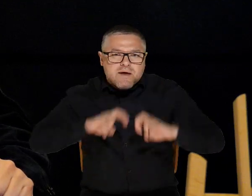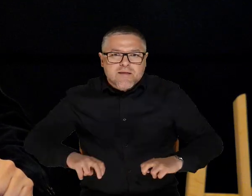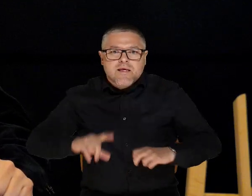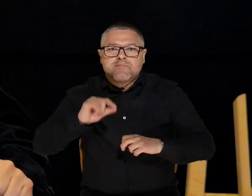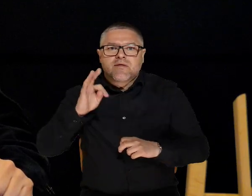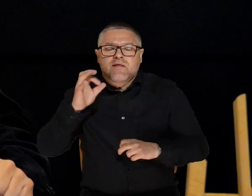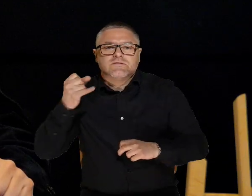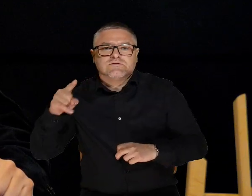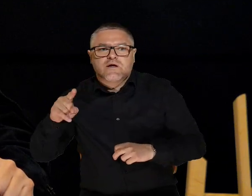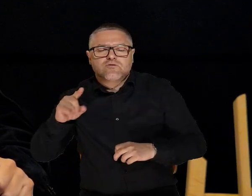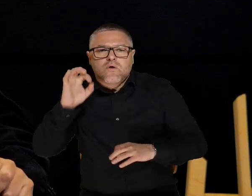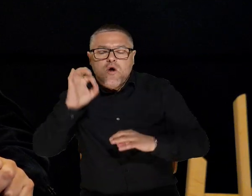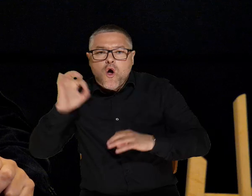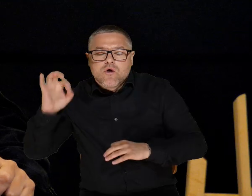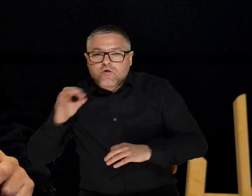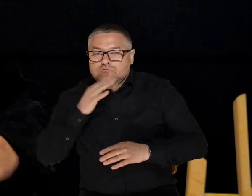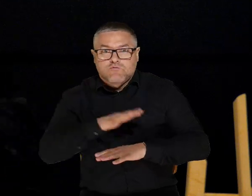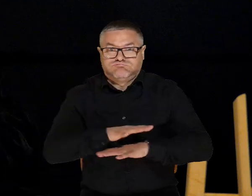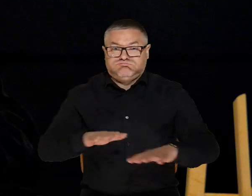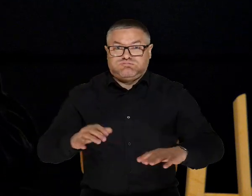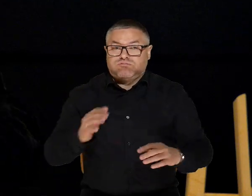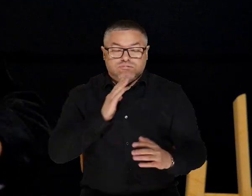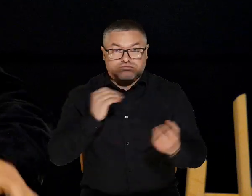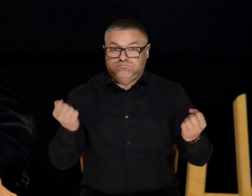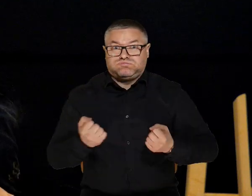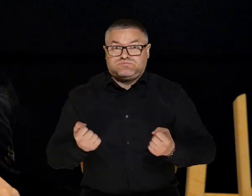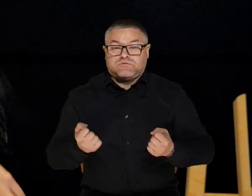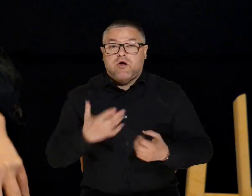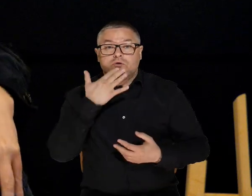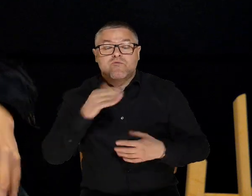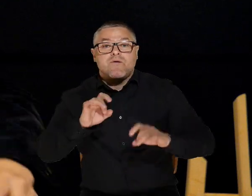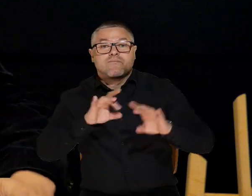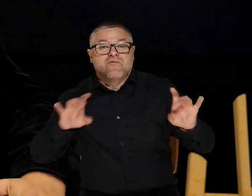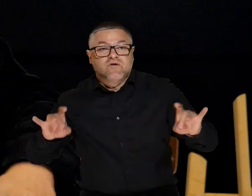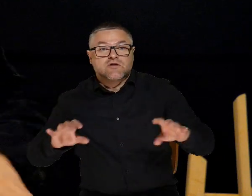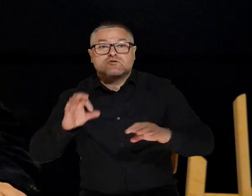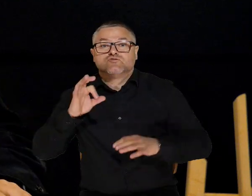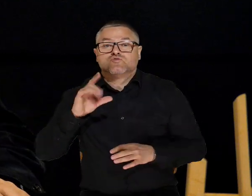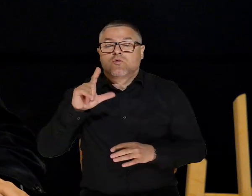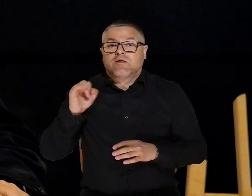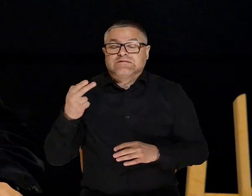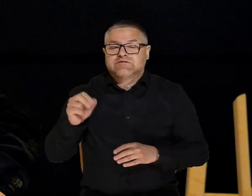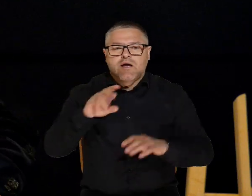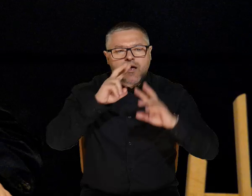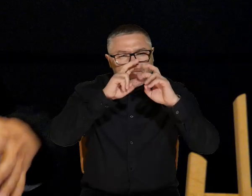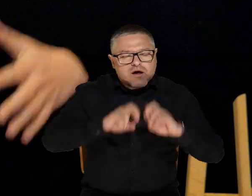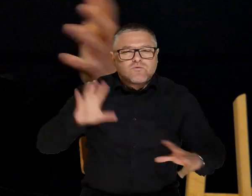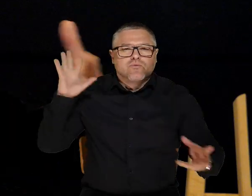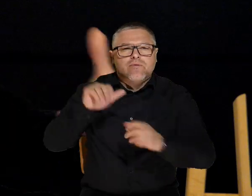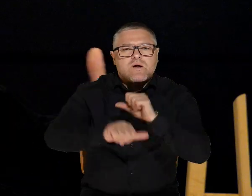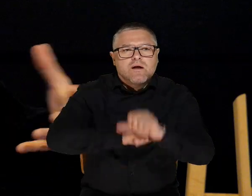są jakieś nieprawdopodobne. Na to zwraca uwagę profesor Maja Listulejska, która bada to zjawisko od wielu lat, jest